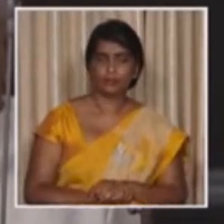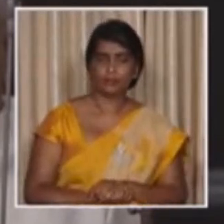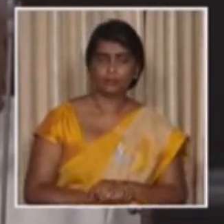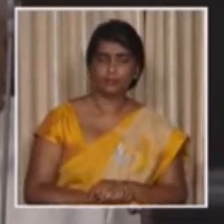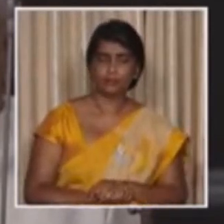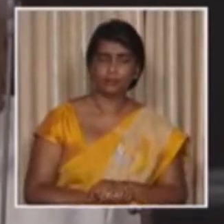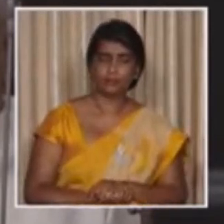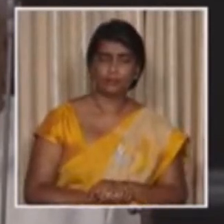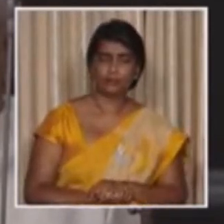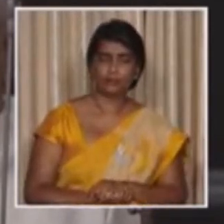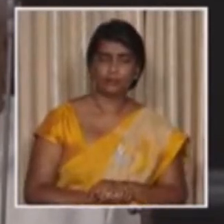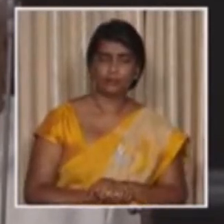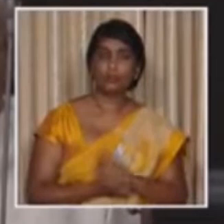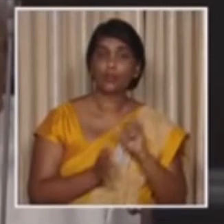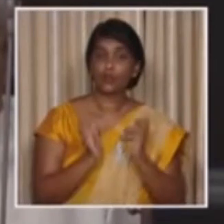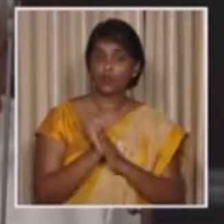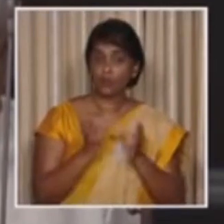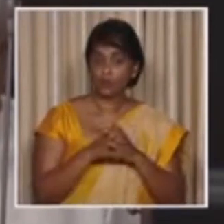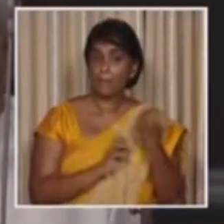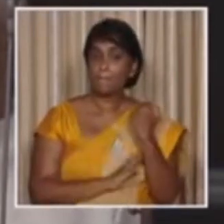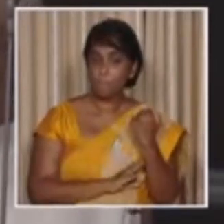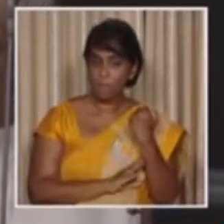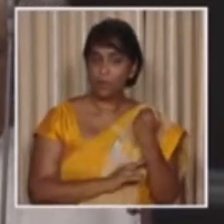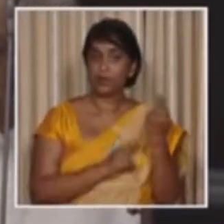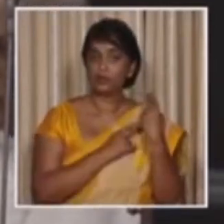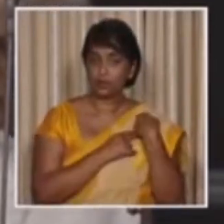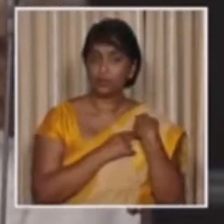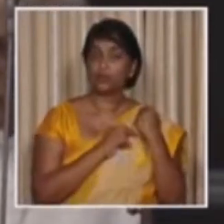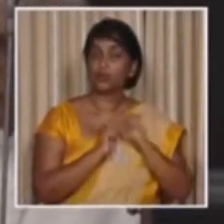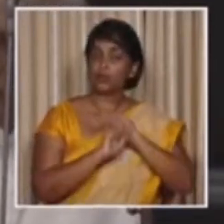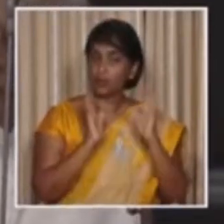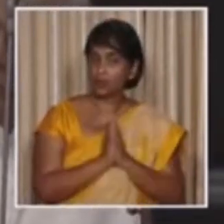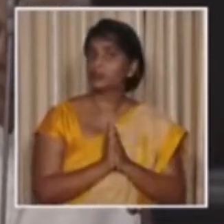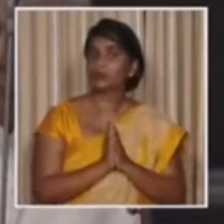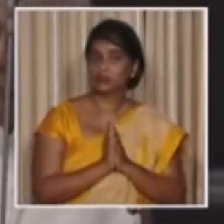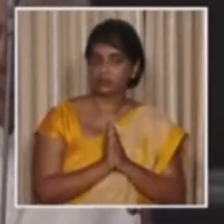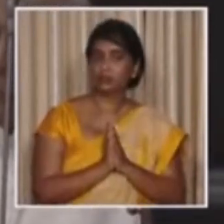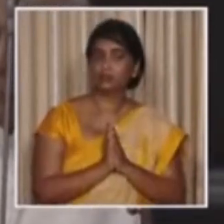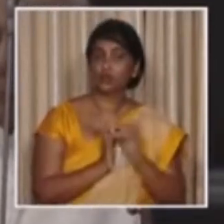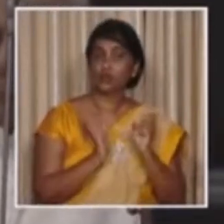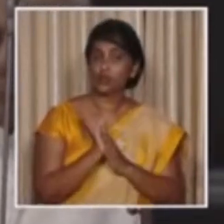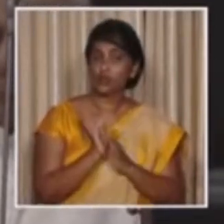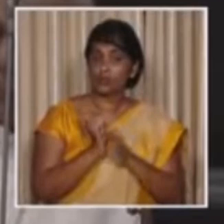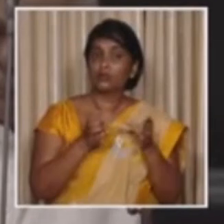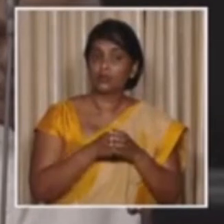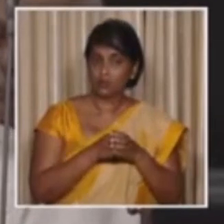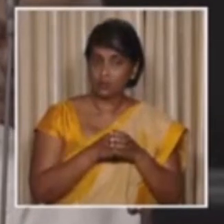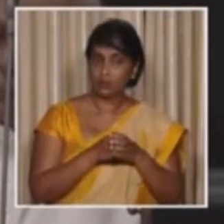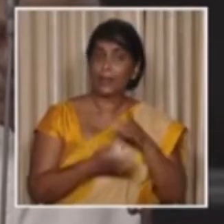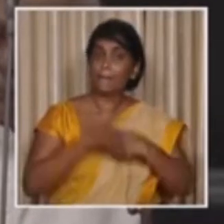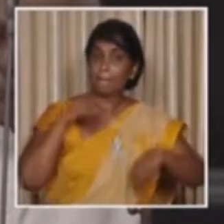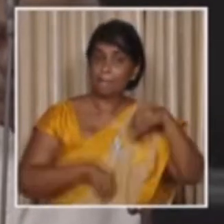කොමිෂන් සභාවේ බලතල කාර්ය හා කාර්යය කිසිවක් කොමිෂන් සභාව විසින්